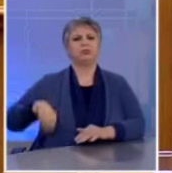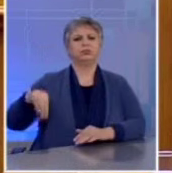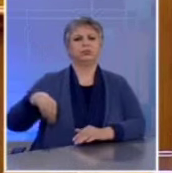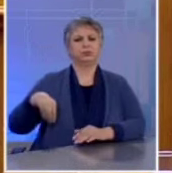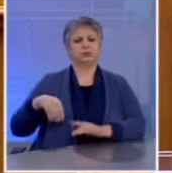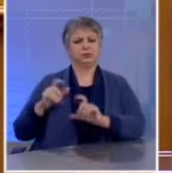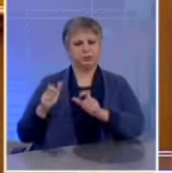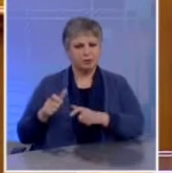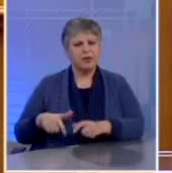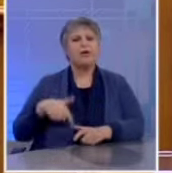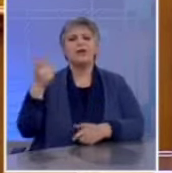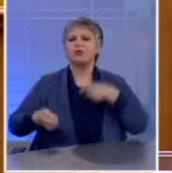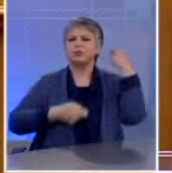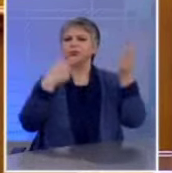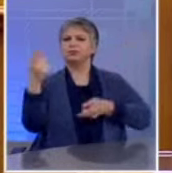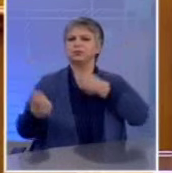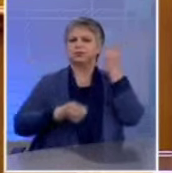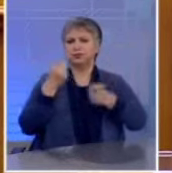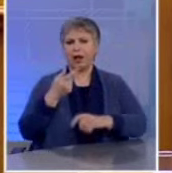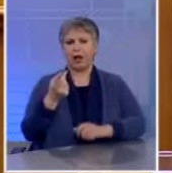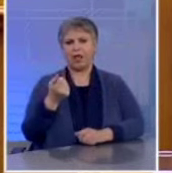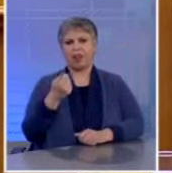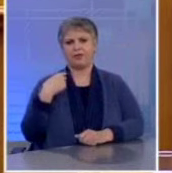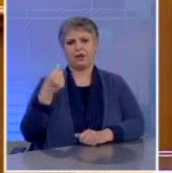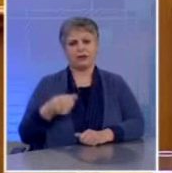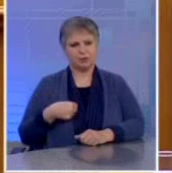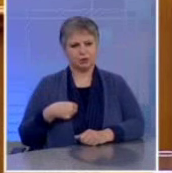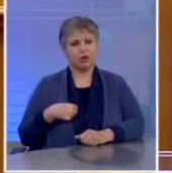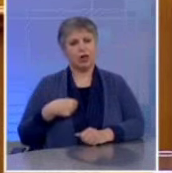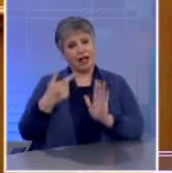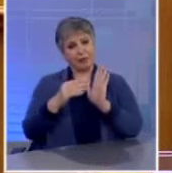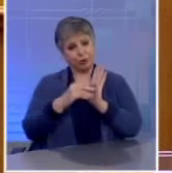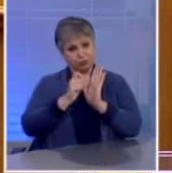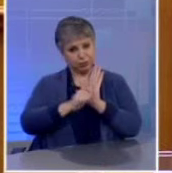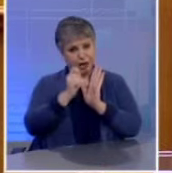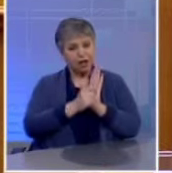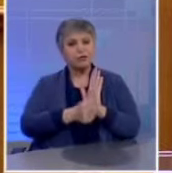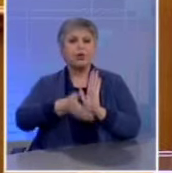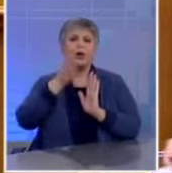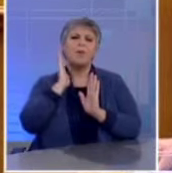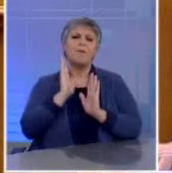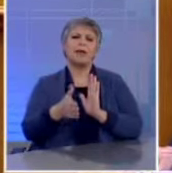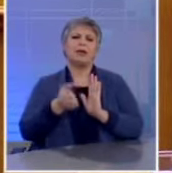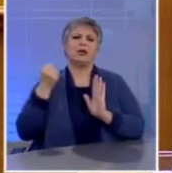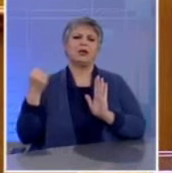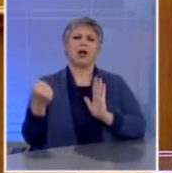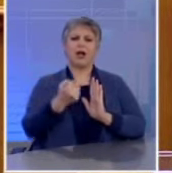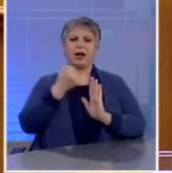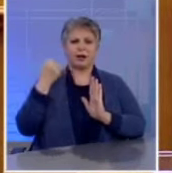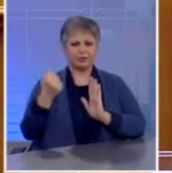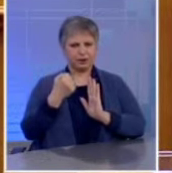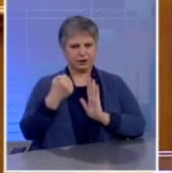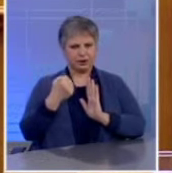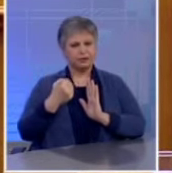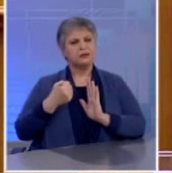η διασπάθηση δημόσιου χρήματος τιμωρούνται με αυστηρότατες ποινές, αυτές που προβλέπονται